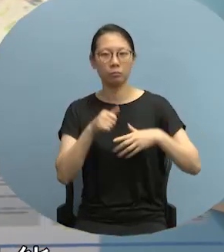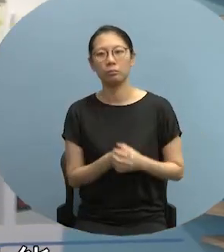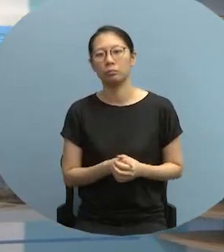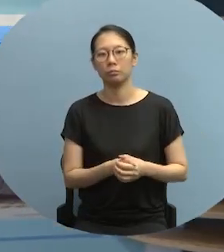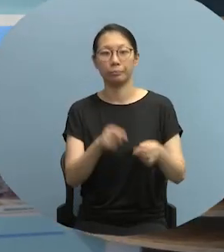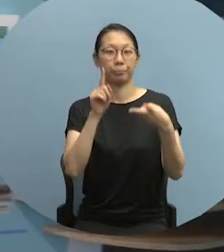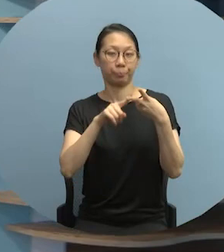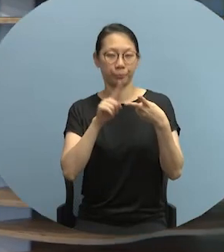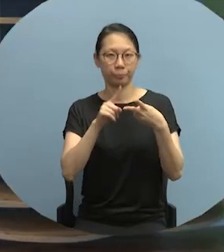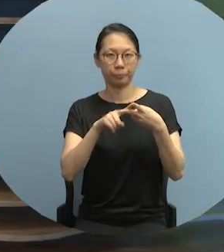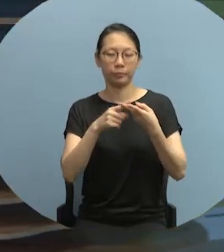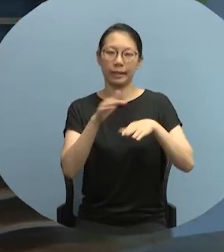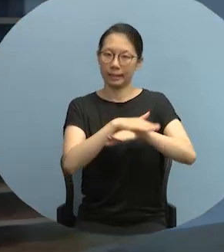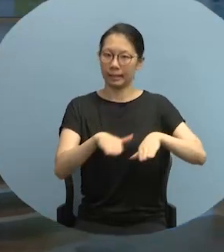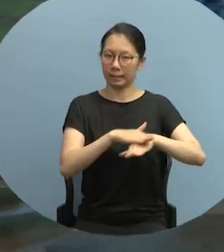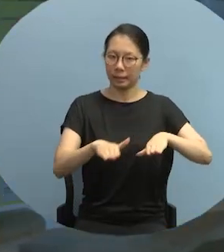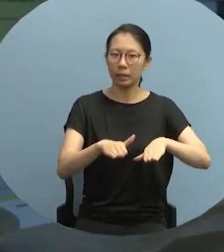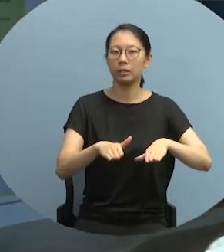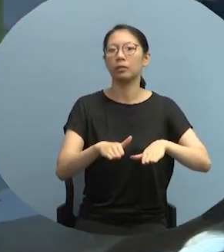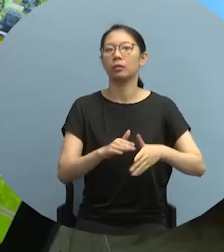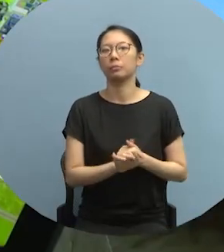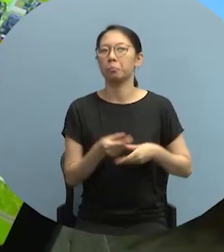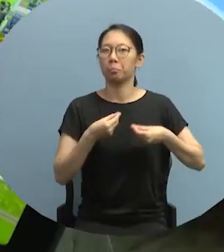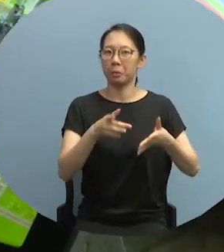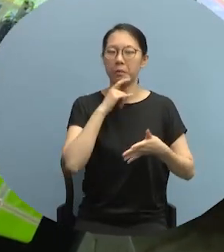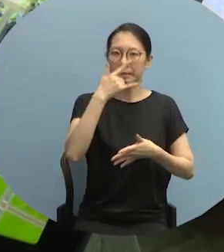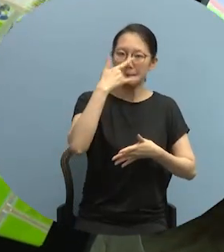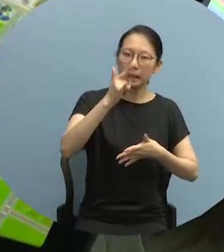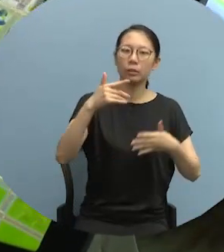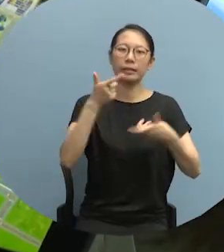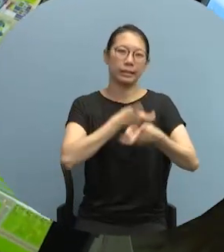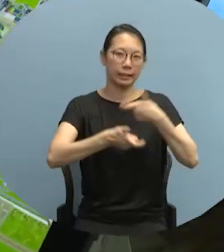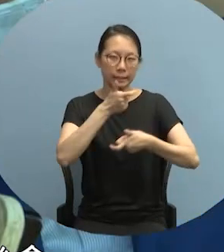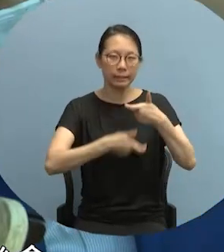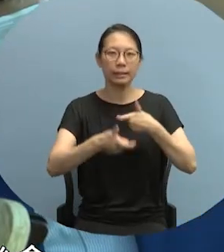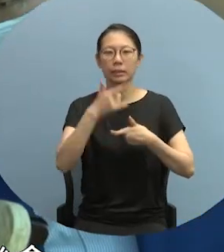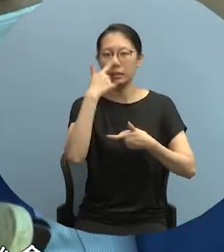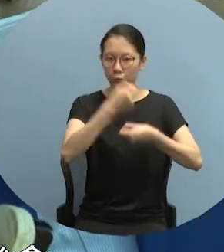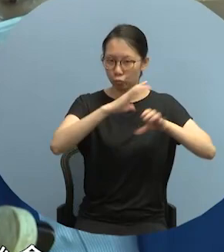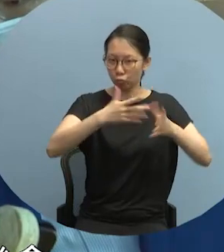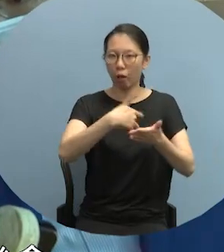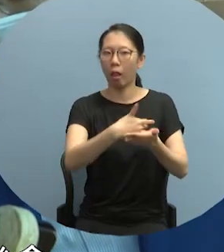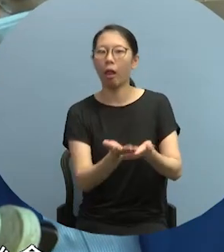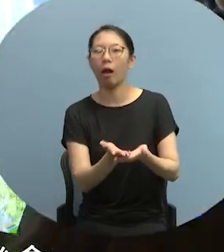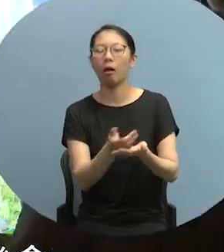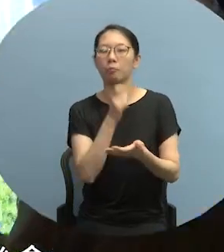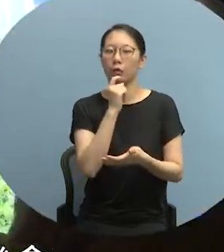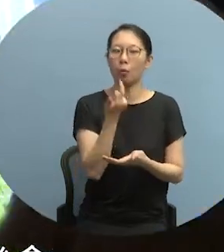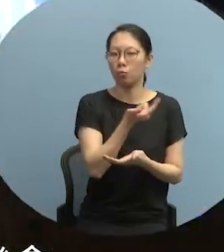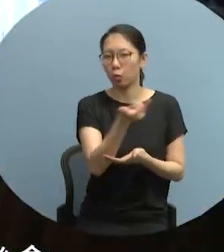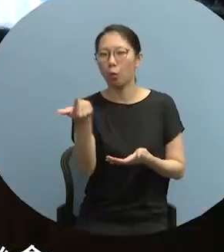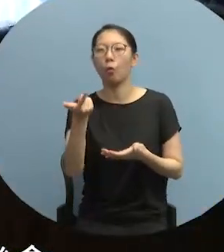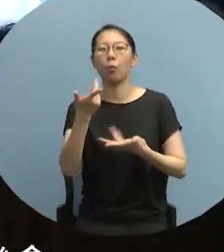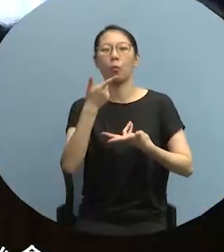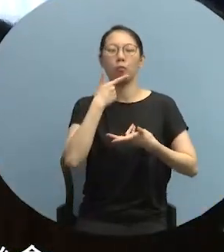能，另外一方面亦都提供土地作新興經濟的用途，提供更多元優質